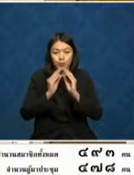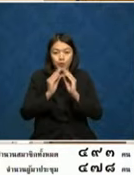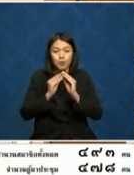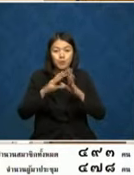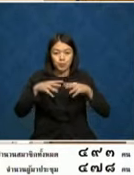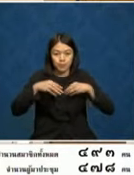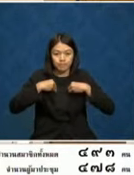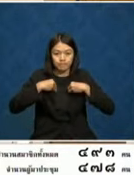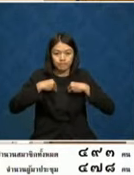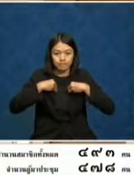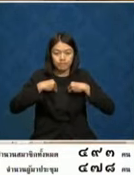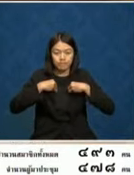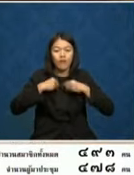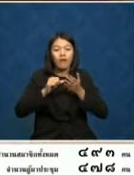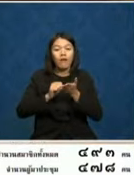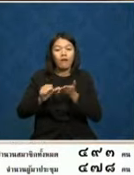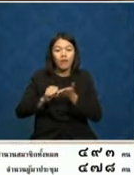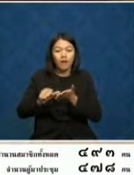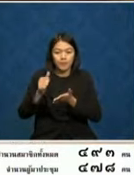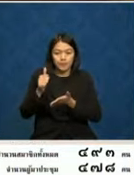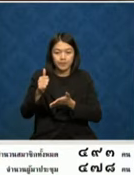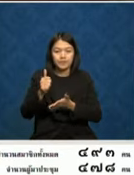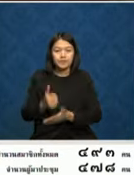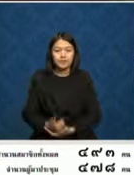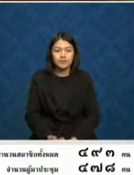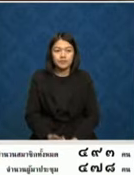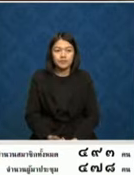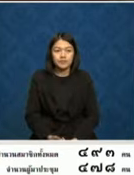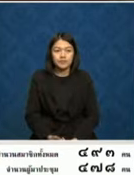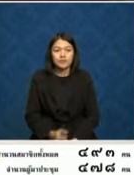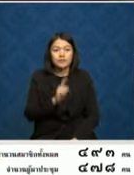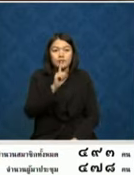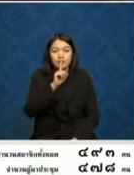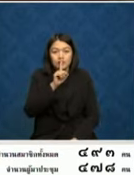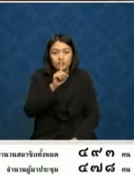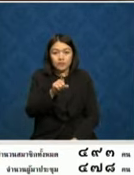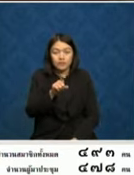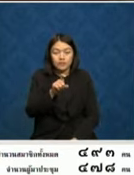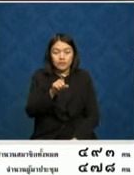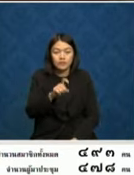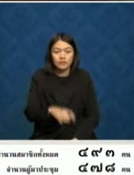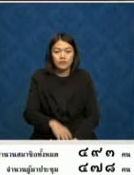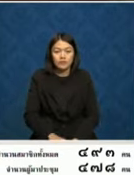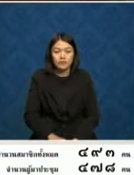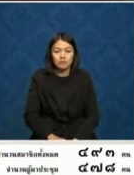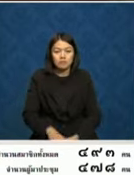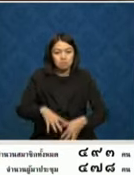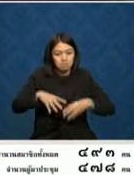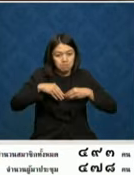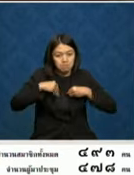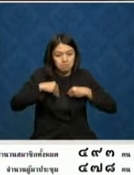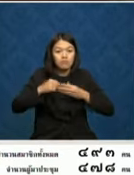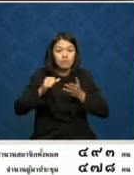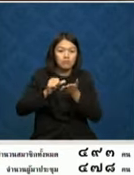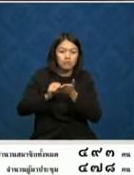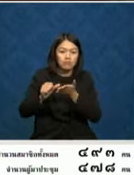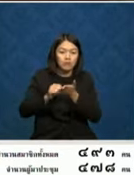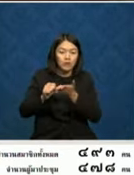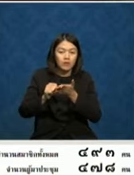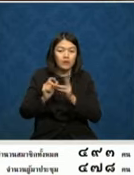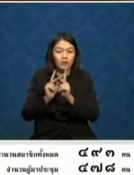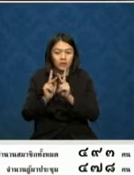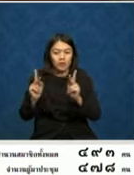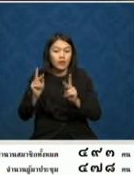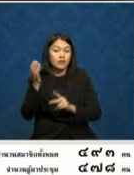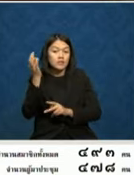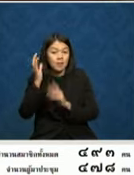ด้วยให้มีการแก้ไขนะครับก็จะถามอีกครั้งหนึ่งว่าจะเห็นด้วยกับการแก้ไขของคณะกรรมการ